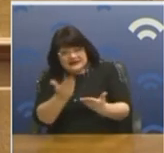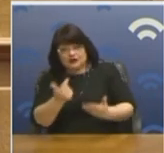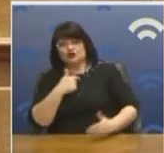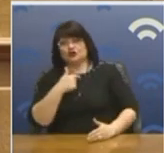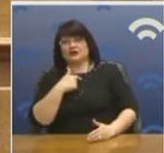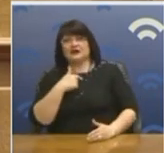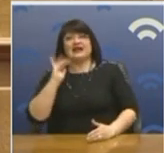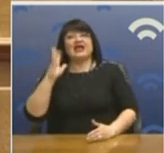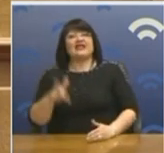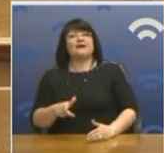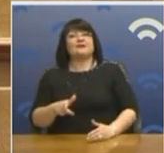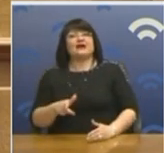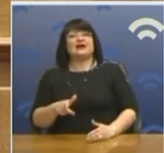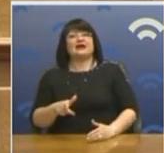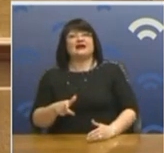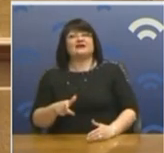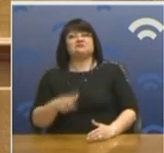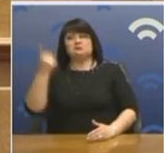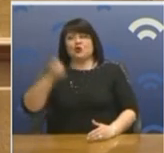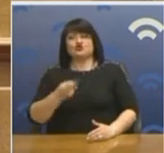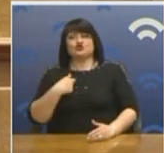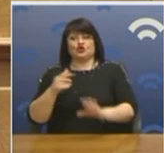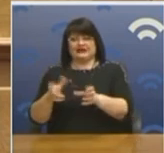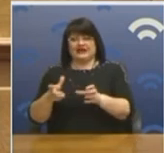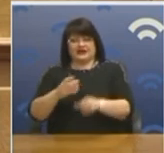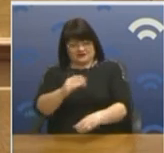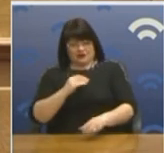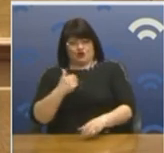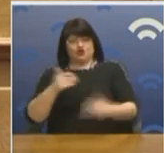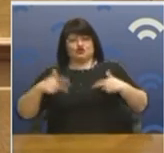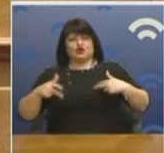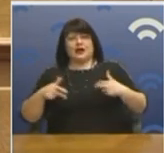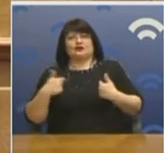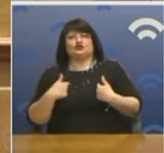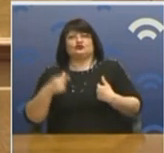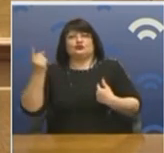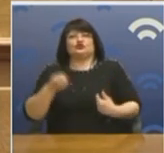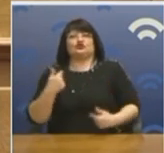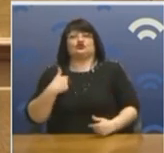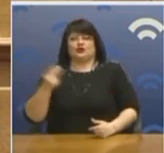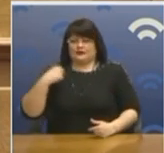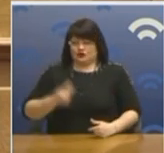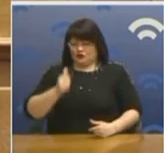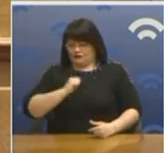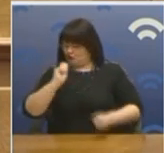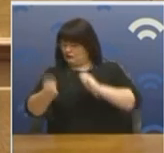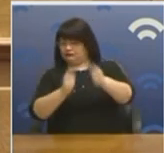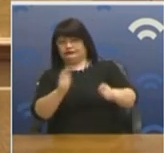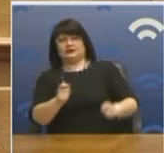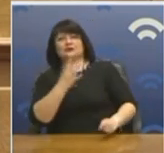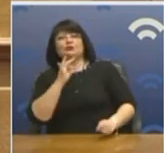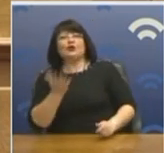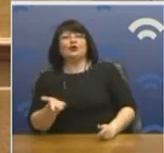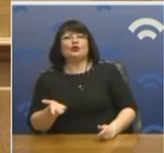κάθε μέρη ένα εκατοχιλιάρια ή πέντα χιλιάρια και τι δεν μου τα δίνει το κράτος. Ας τα δώσει και εμένα το κράτος. Ας τα δώσει και στον δημόσιο υπάλληλο και στον ιδιωτικό υπάλληλο όλους, όλους, να πληρώσουν, να δώσουν λεφτά.